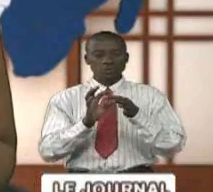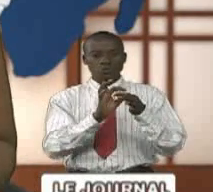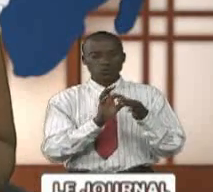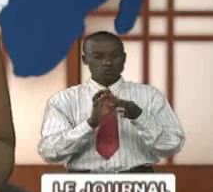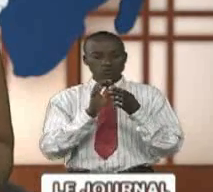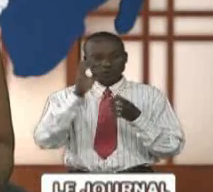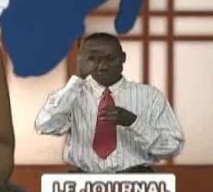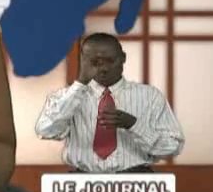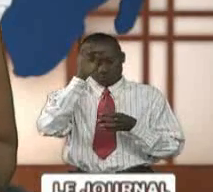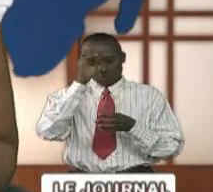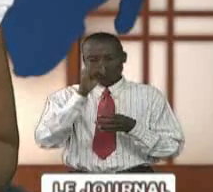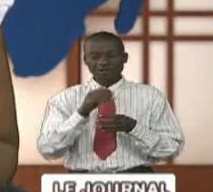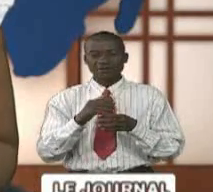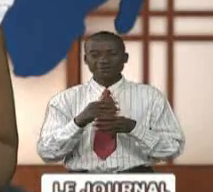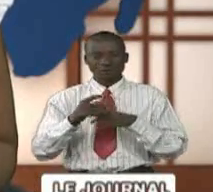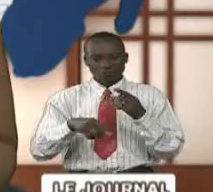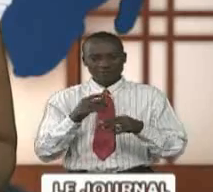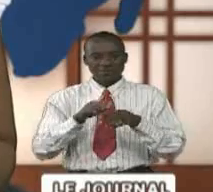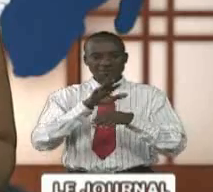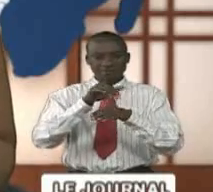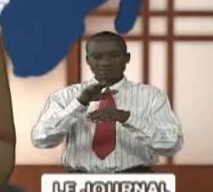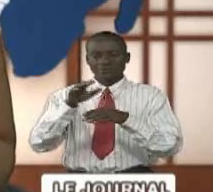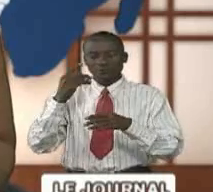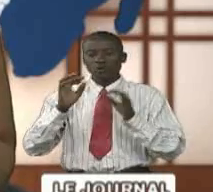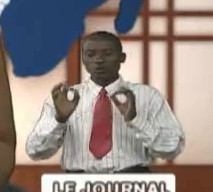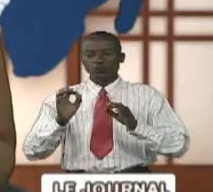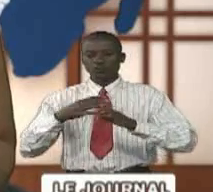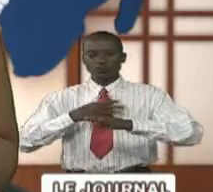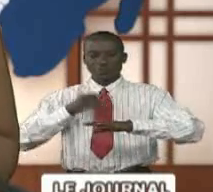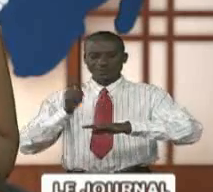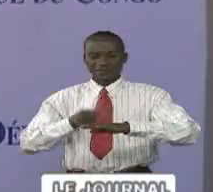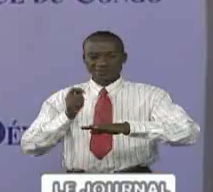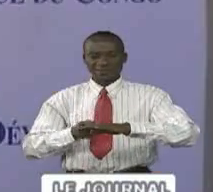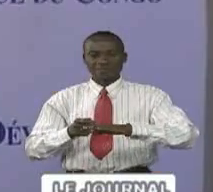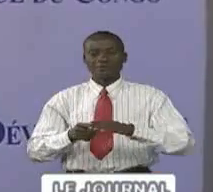concours de recrutement des magistrats stagiaires à la Cour des comptes, nous dit Luizen Sakala.